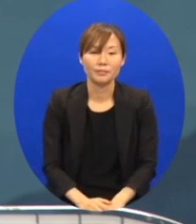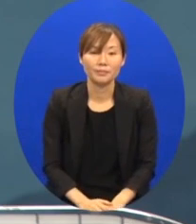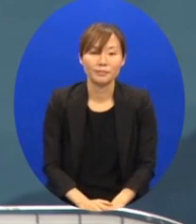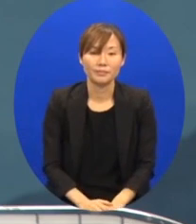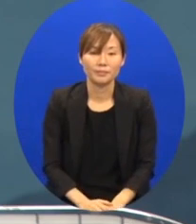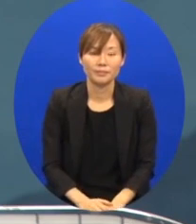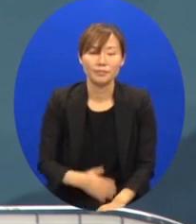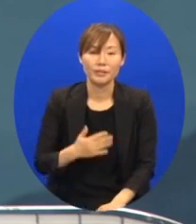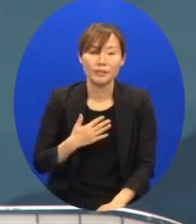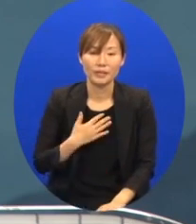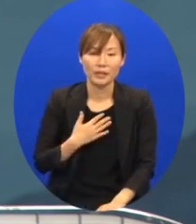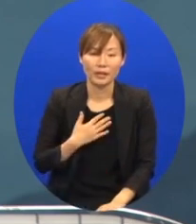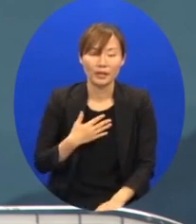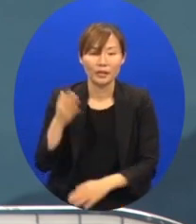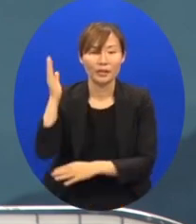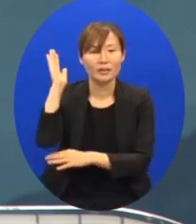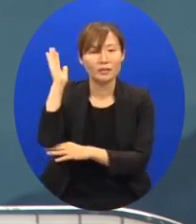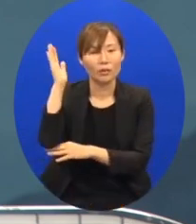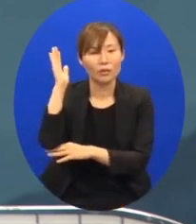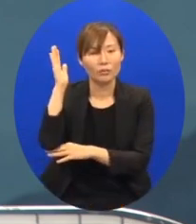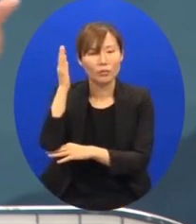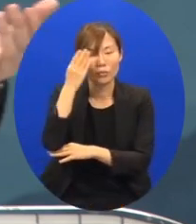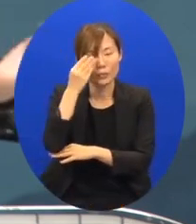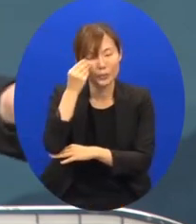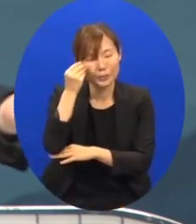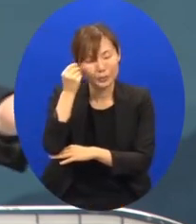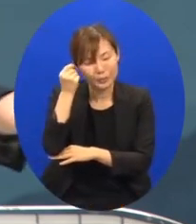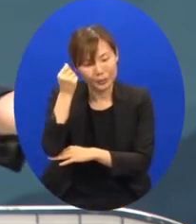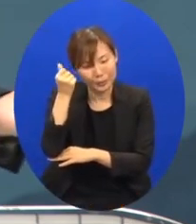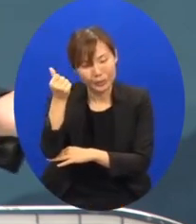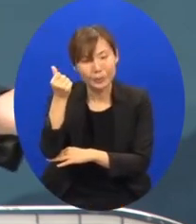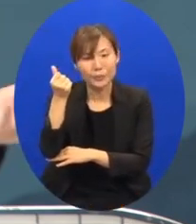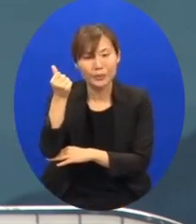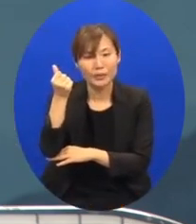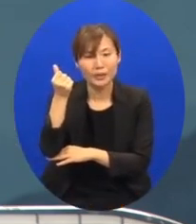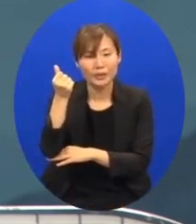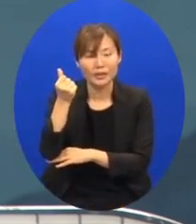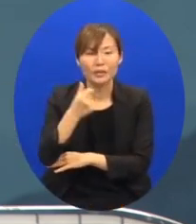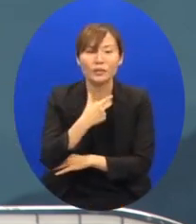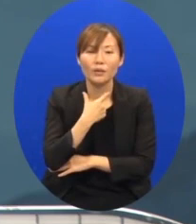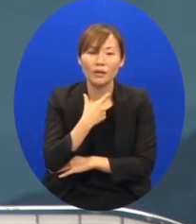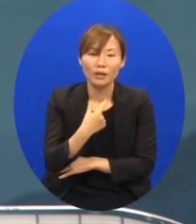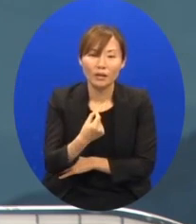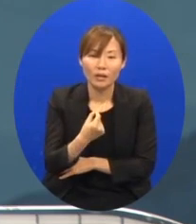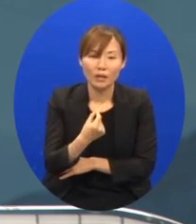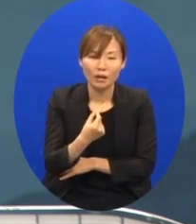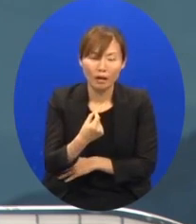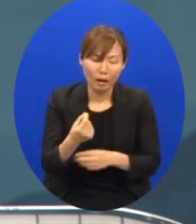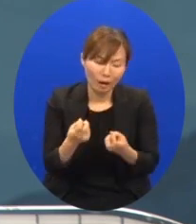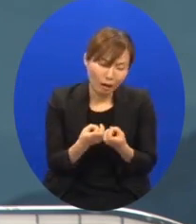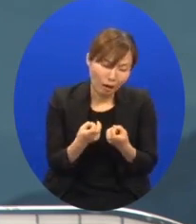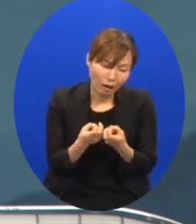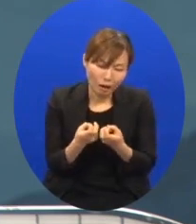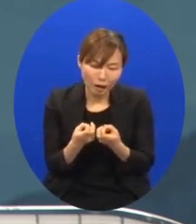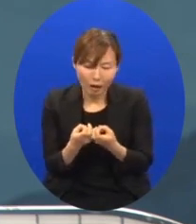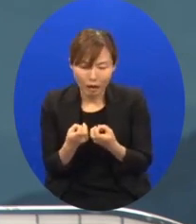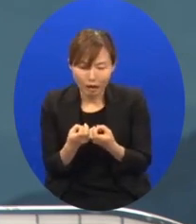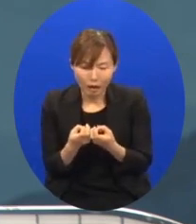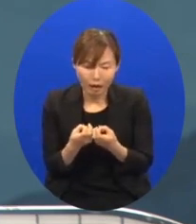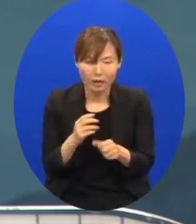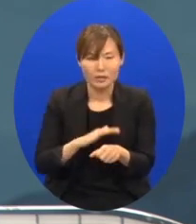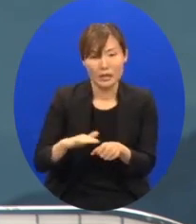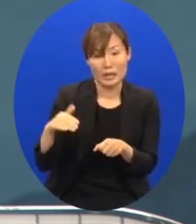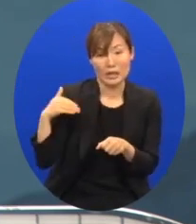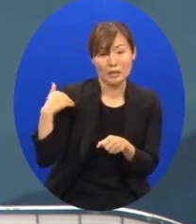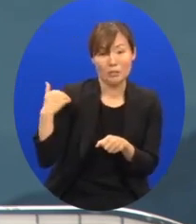제가 설교를 잘하고 싶었지만 큰 목사는 당연한 거지 어떻게 설교를 잘 하게 되는지를 몰랐습니다